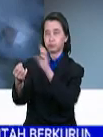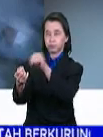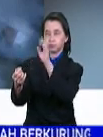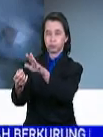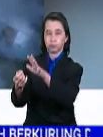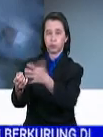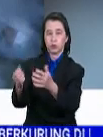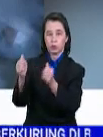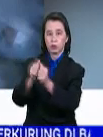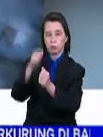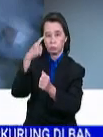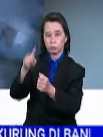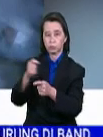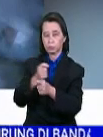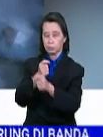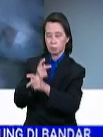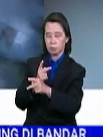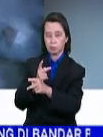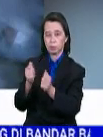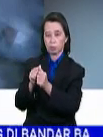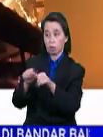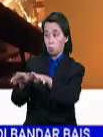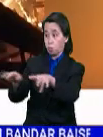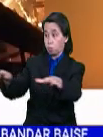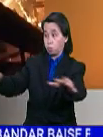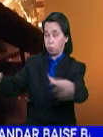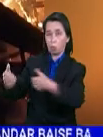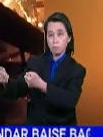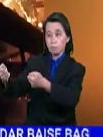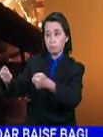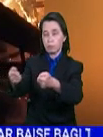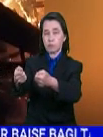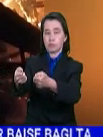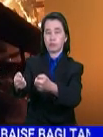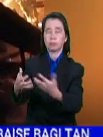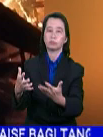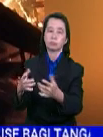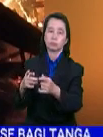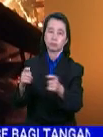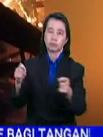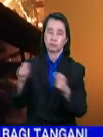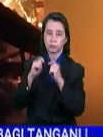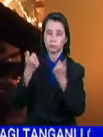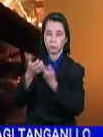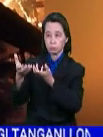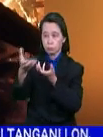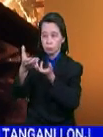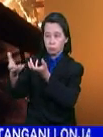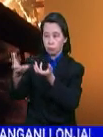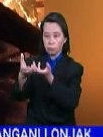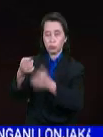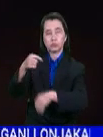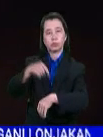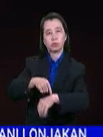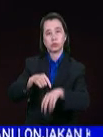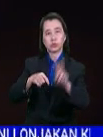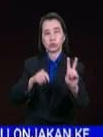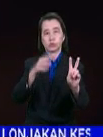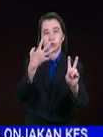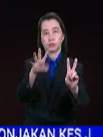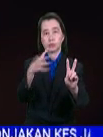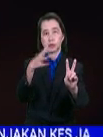dan vbrake untuk mengawal api dari merebak ke rumah berhampiran pasukan bomber dapat mengawal kebakaran pada pukul